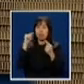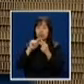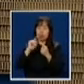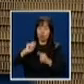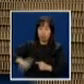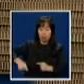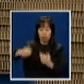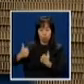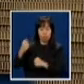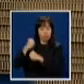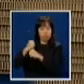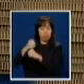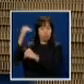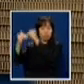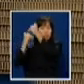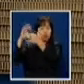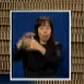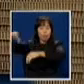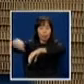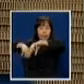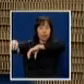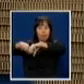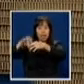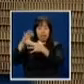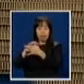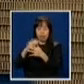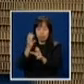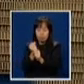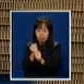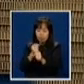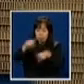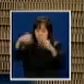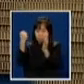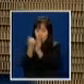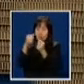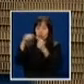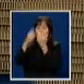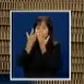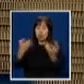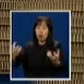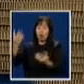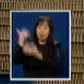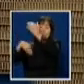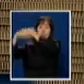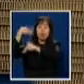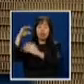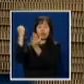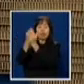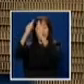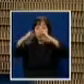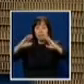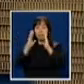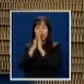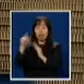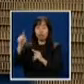ากำลังเดินหน้าในการที่จะบริหารพื้นที่ในการจดทะเบียนเป็นมรดกโลกในเรื่องของปราสาทพระวิหารนะครับซึ่งจะมีการประชุมที่บ